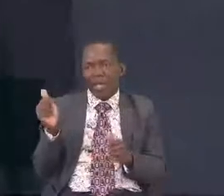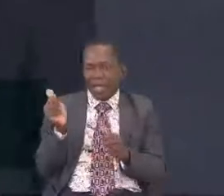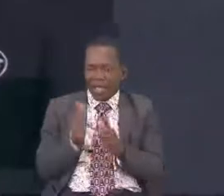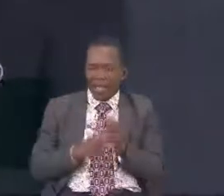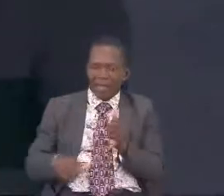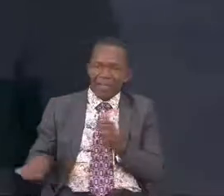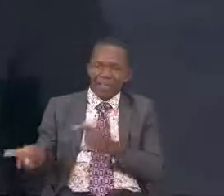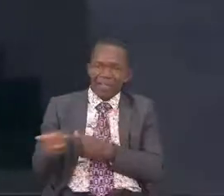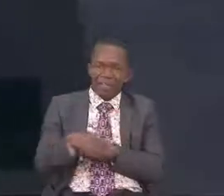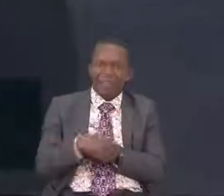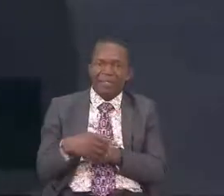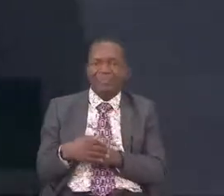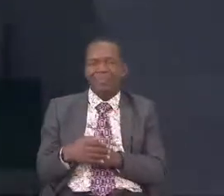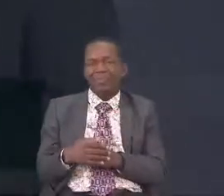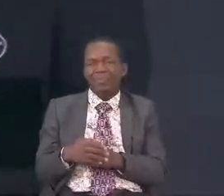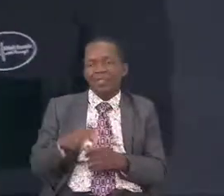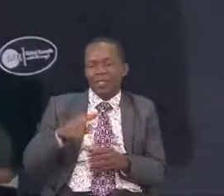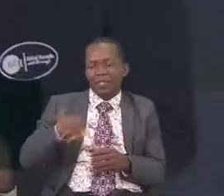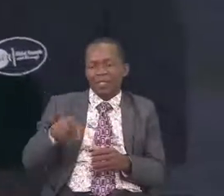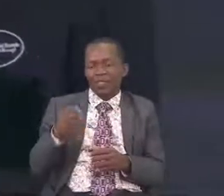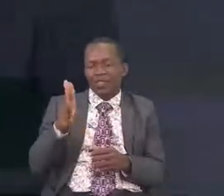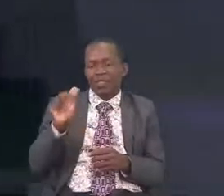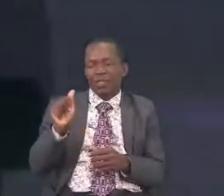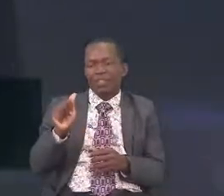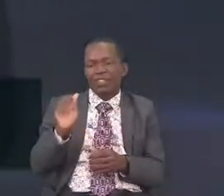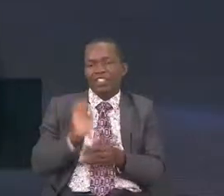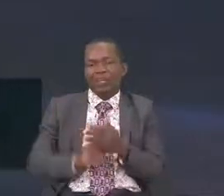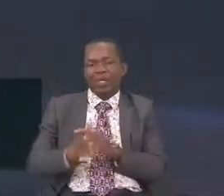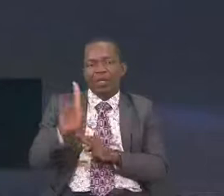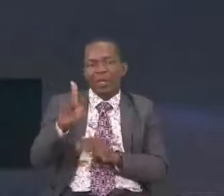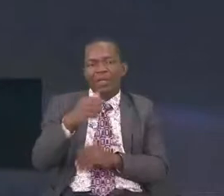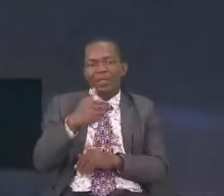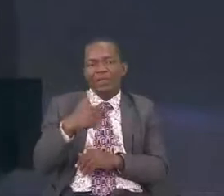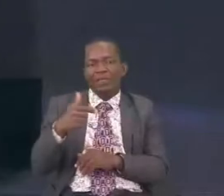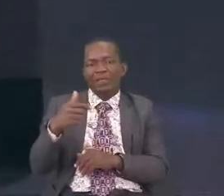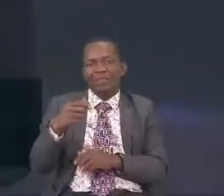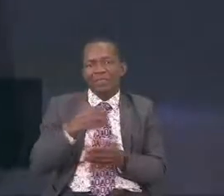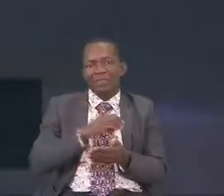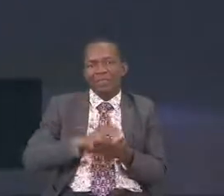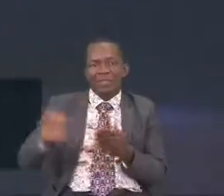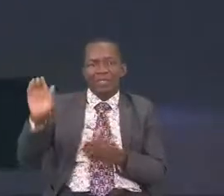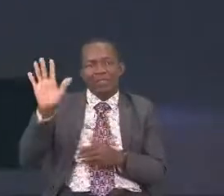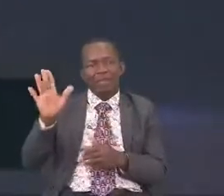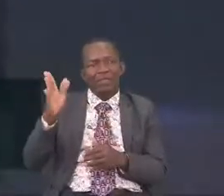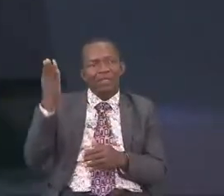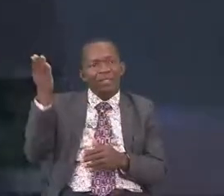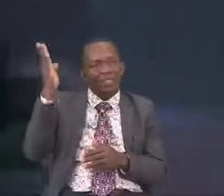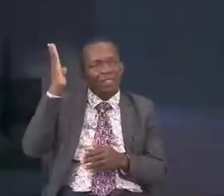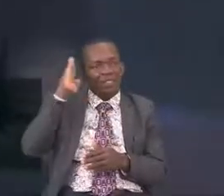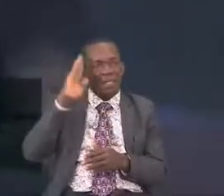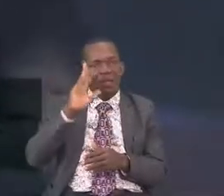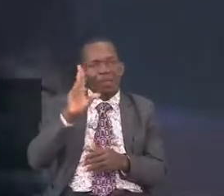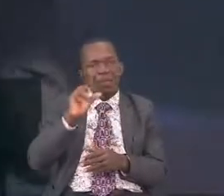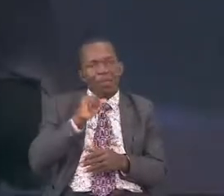La première partie du verset 5. Verset 5. Nul ne